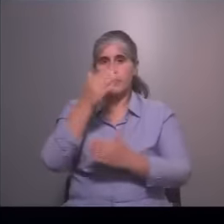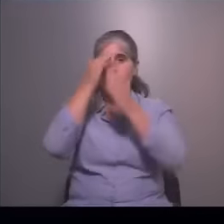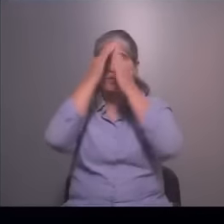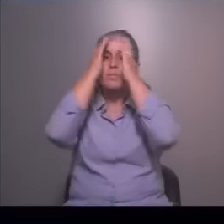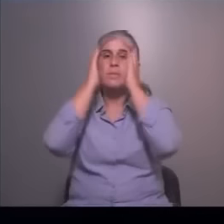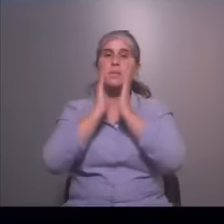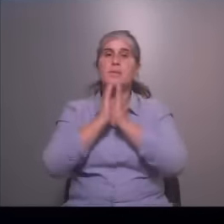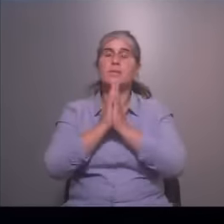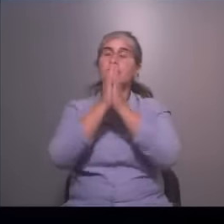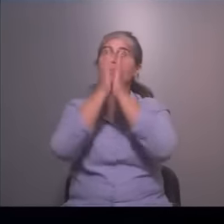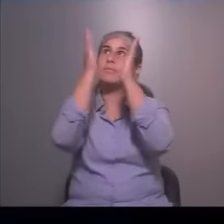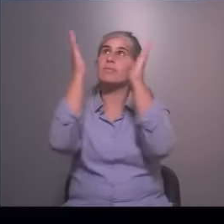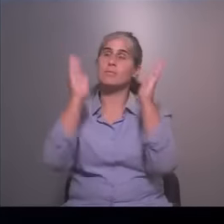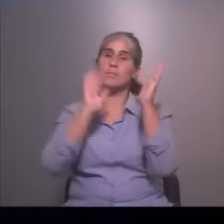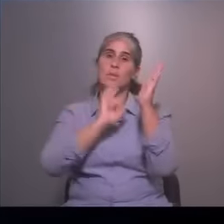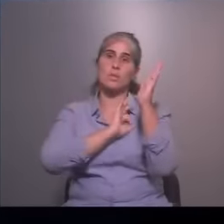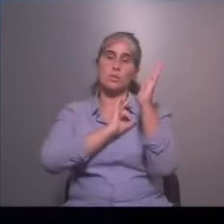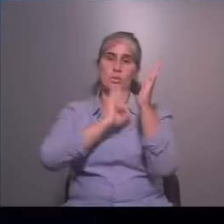Boża, prosz o grzesznych teraz i w godzinę naszej